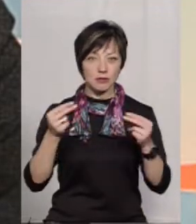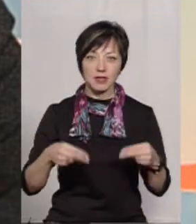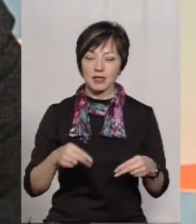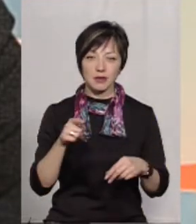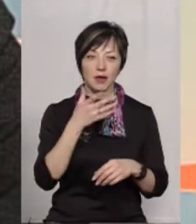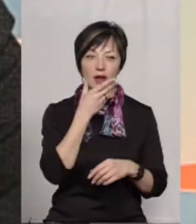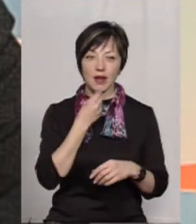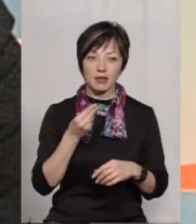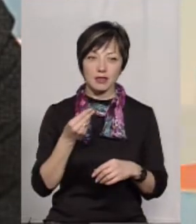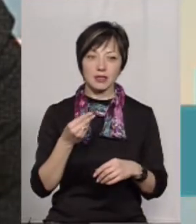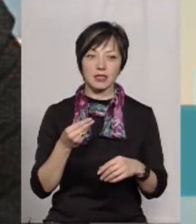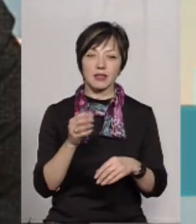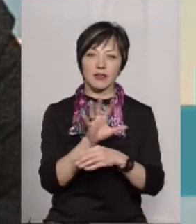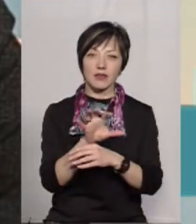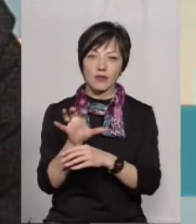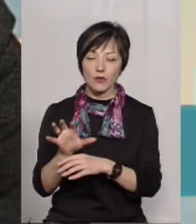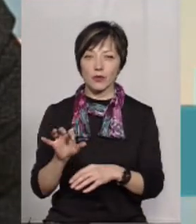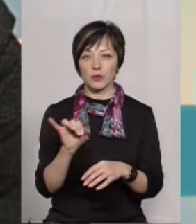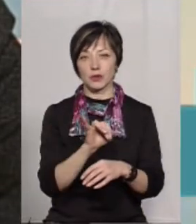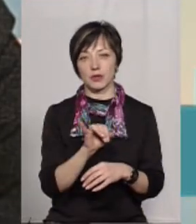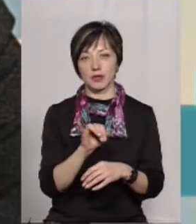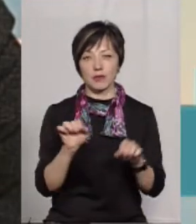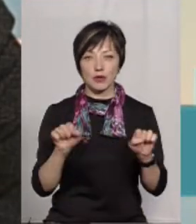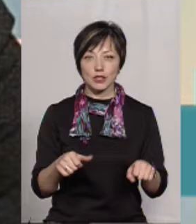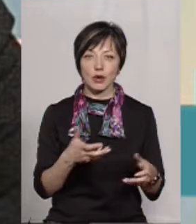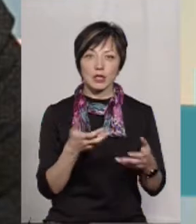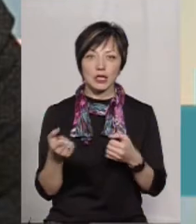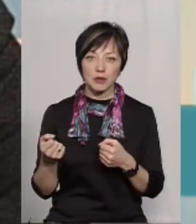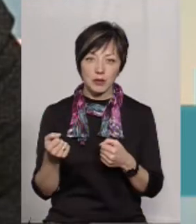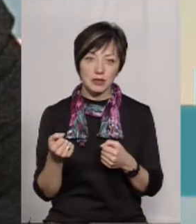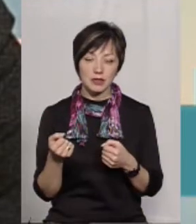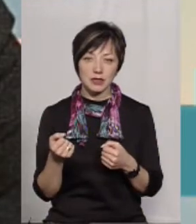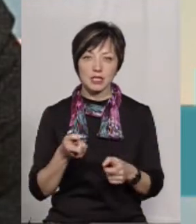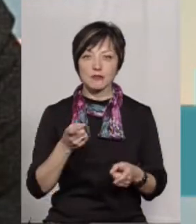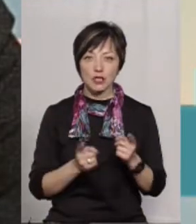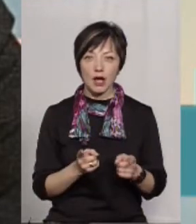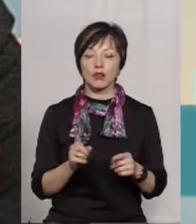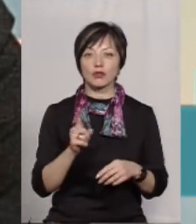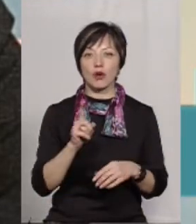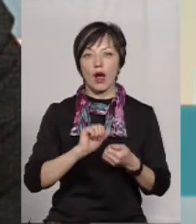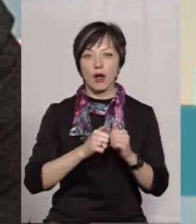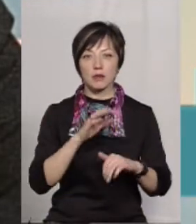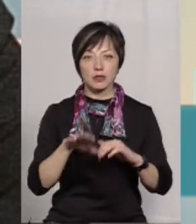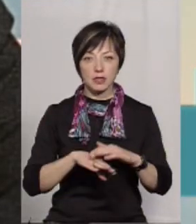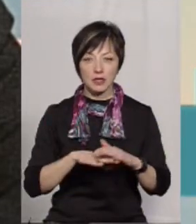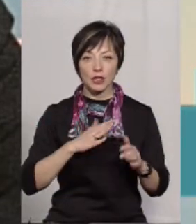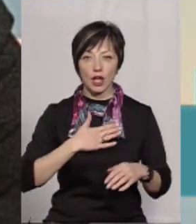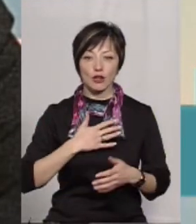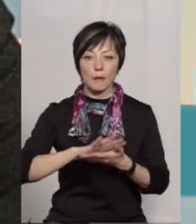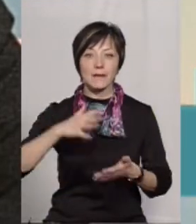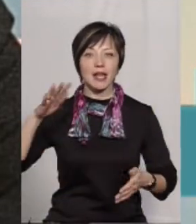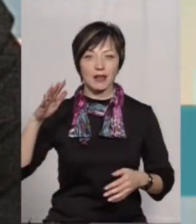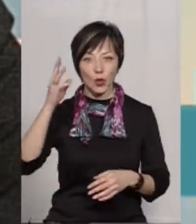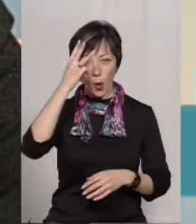там гарні світлинки можна отримати. То, звичайно, те, що Кам'янець є нашою